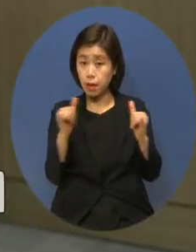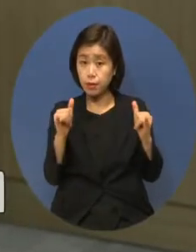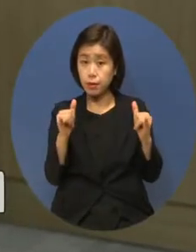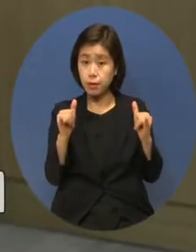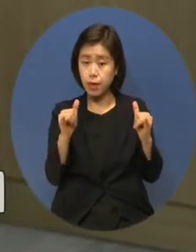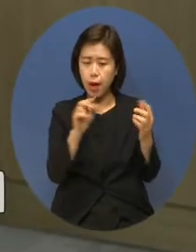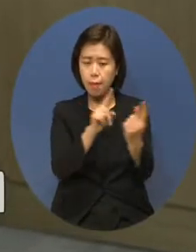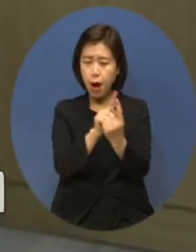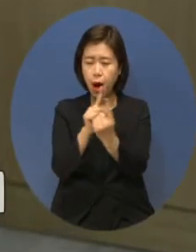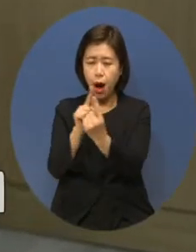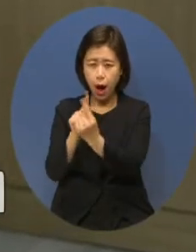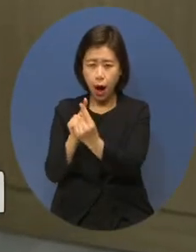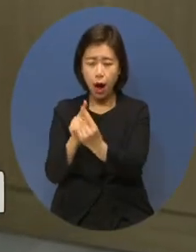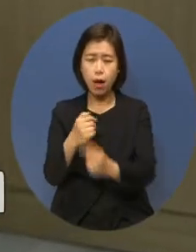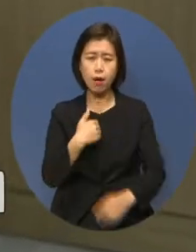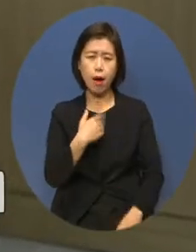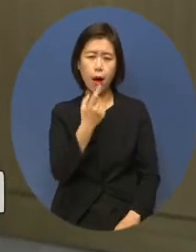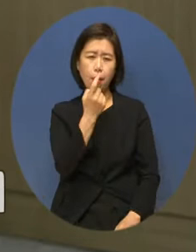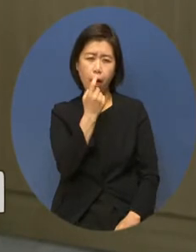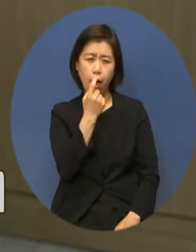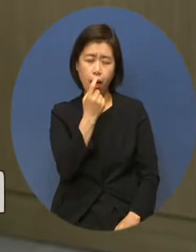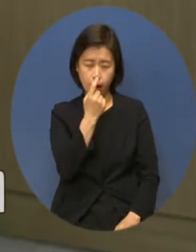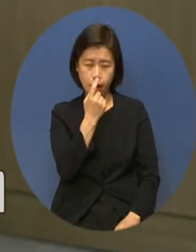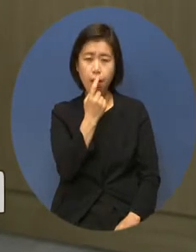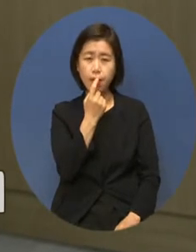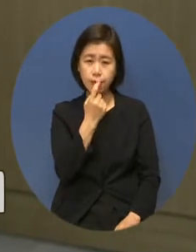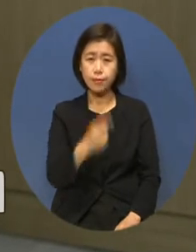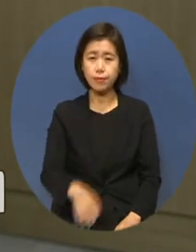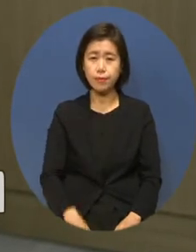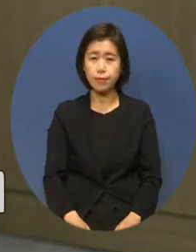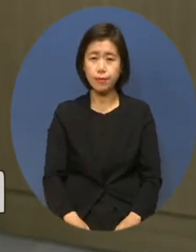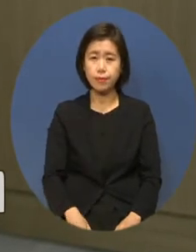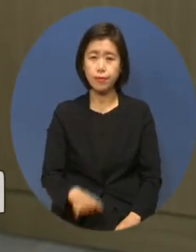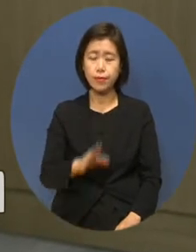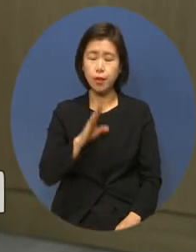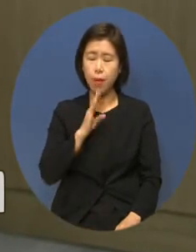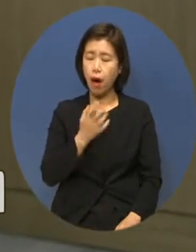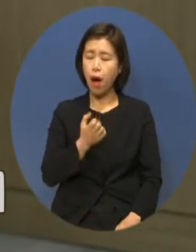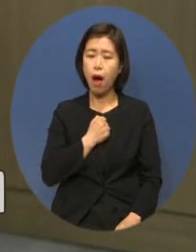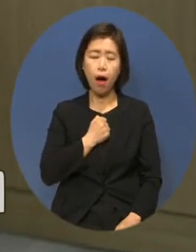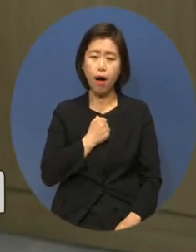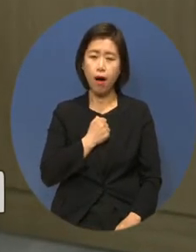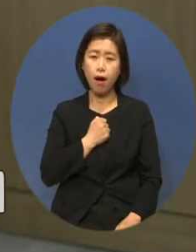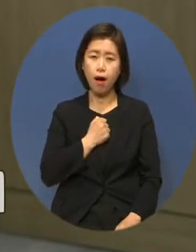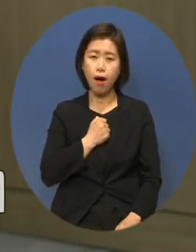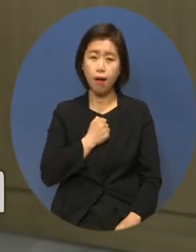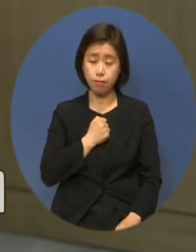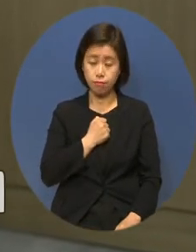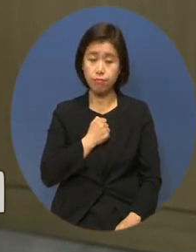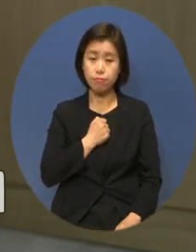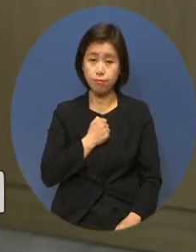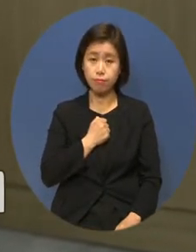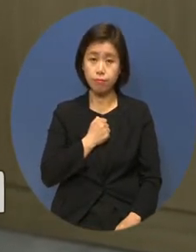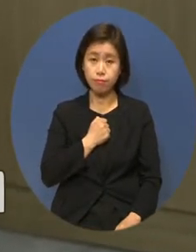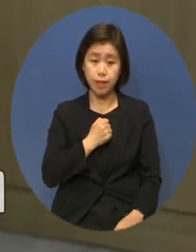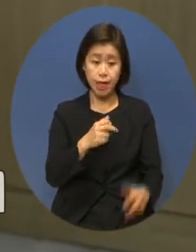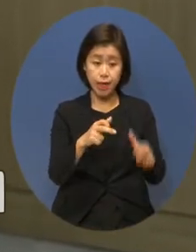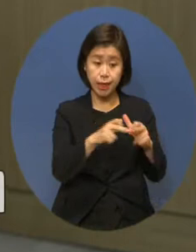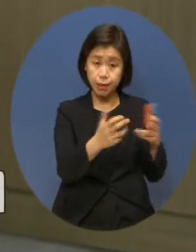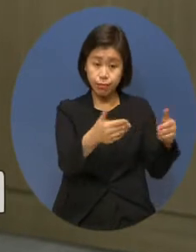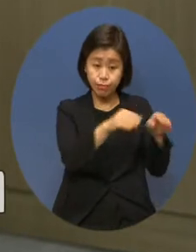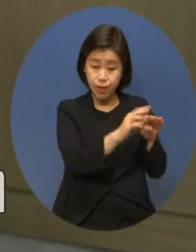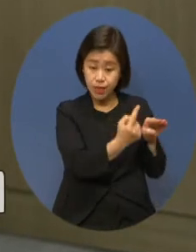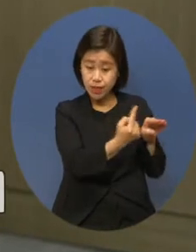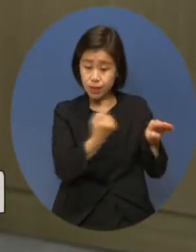하는 명확한 개념을 처음 접하게 되기도 했고요. 그게 진짜 쇼크였죠. 한 번도 생각해보지 못했거든요. 아, 탈시설이라는 것에